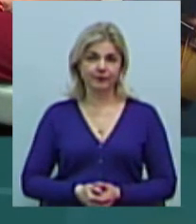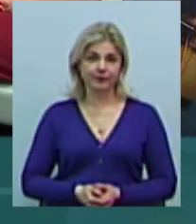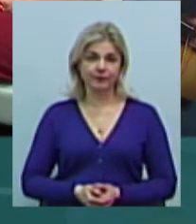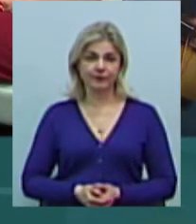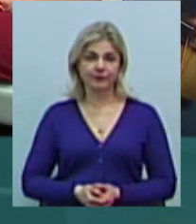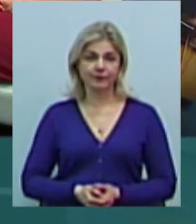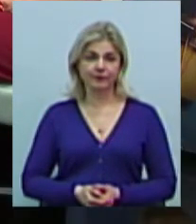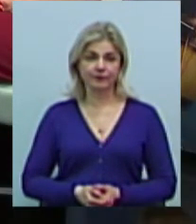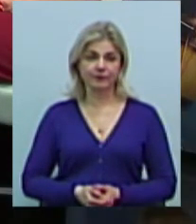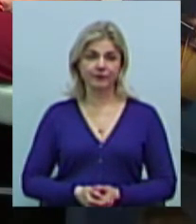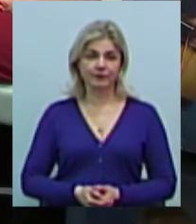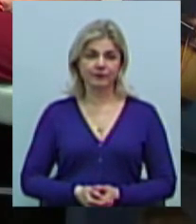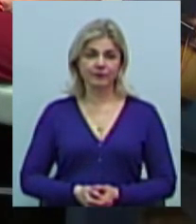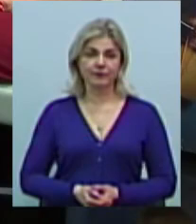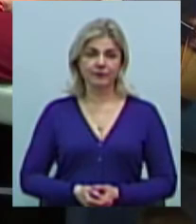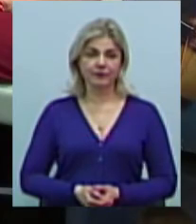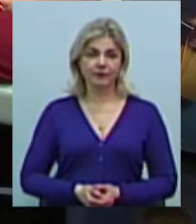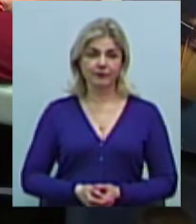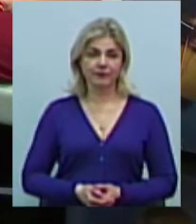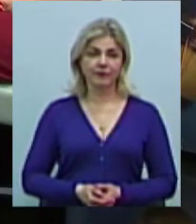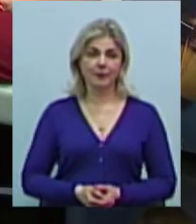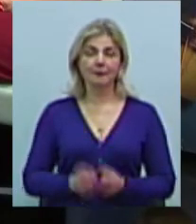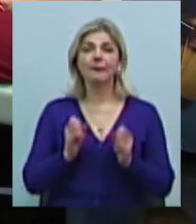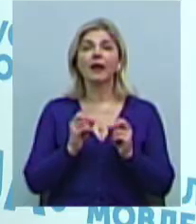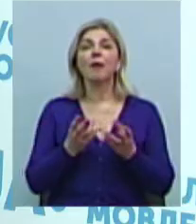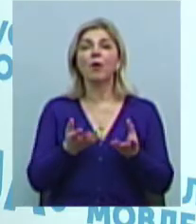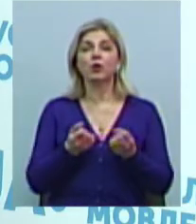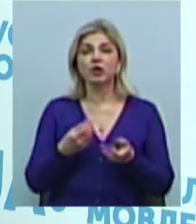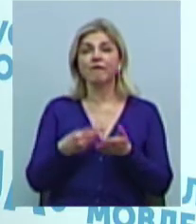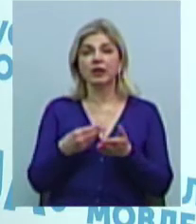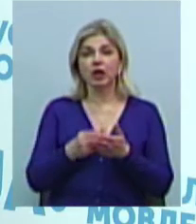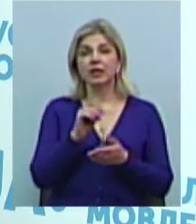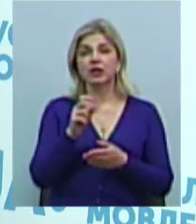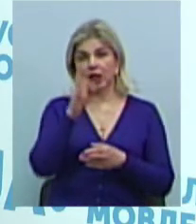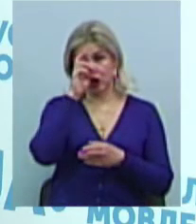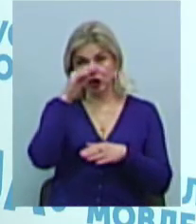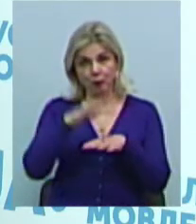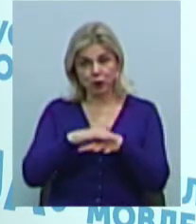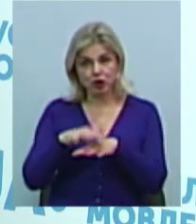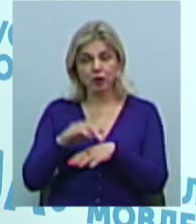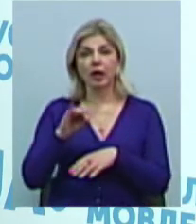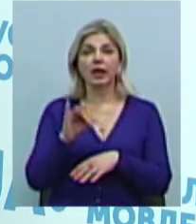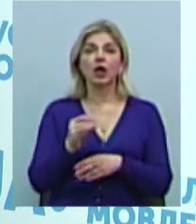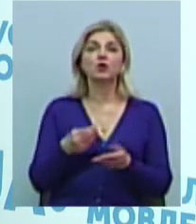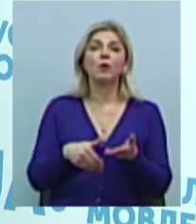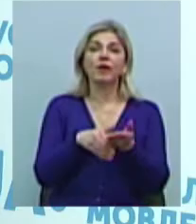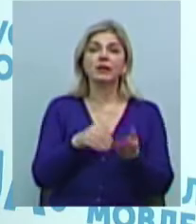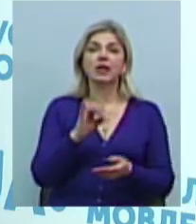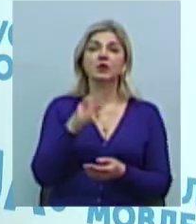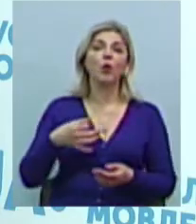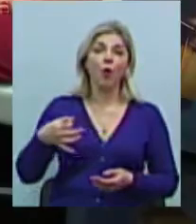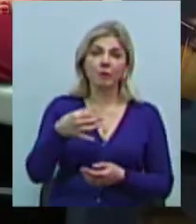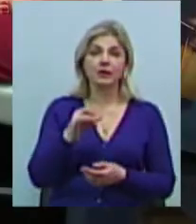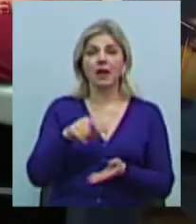Значить, ми отримуємо фінансування як з державного бюджету, так працюємо і по субвенції з областю, так і з місцевого